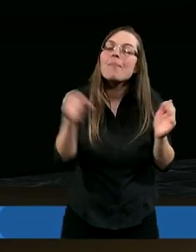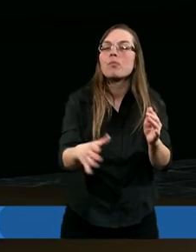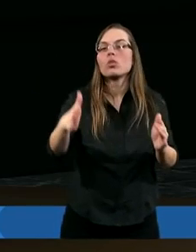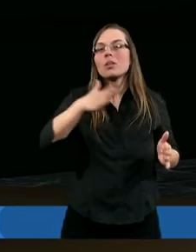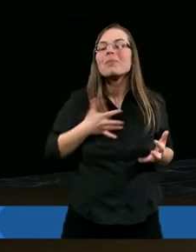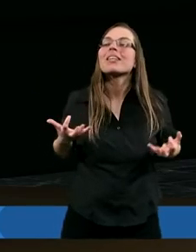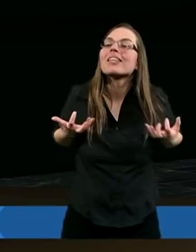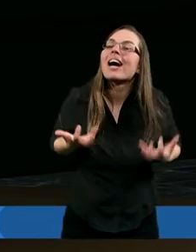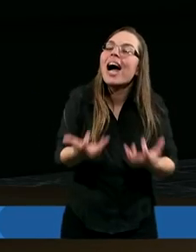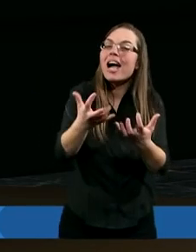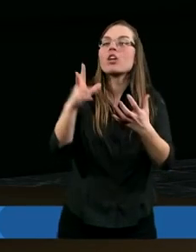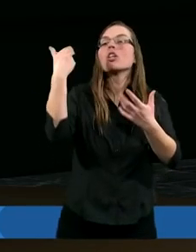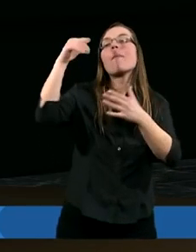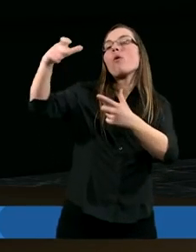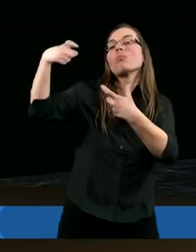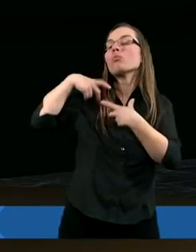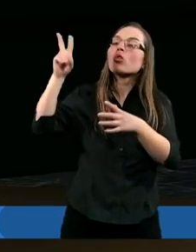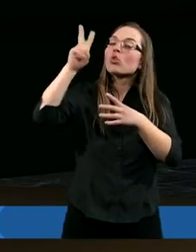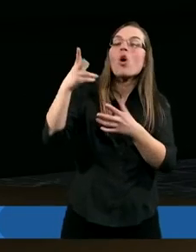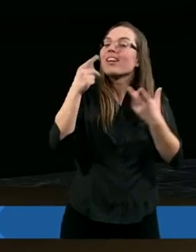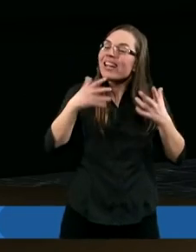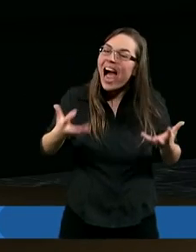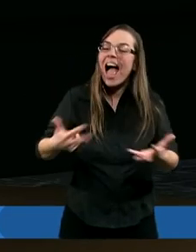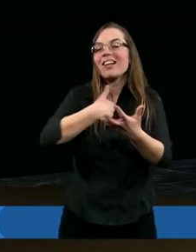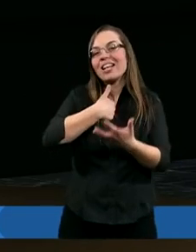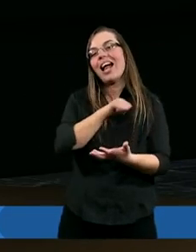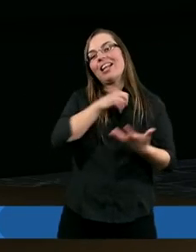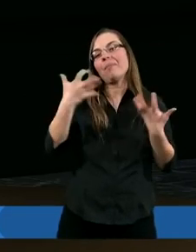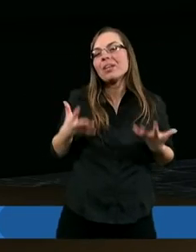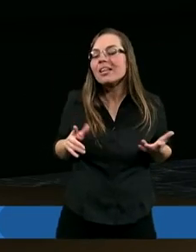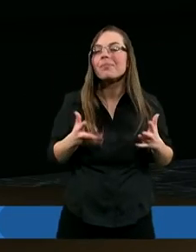musi mieć chęć do tego.